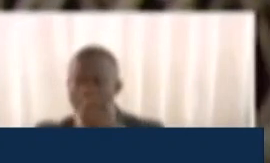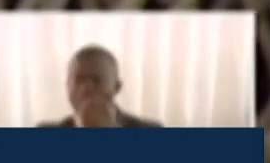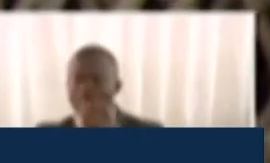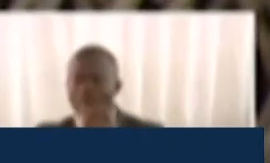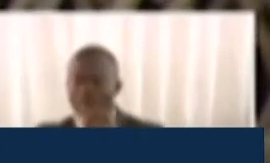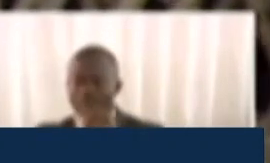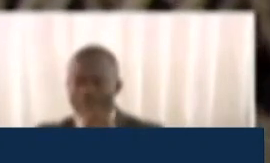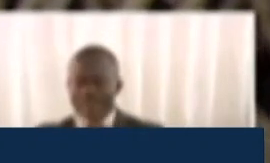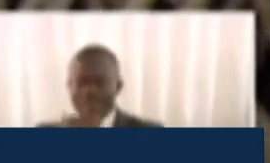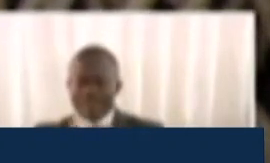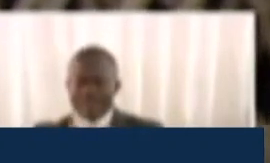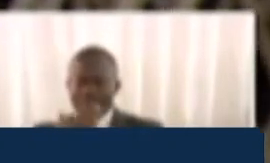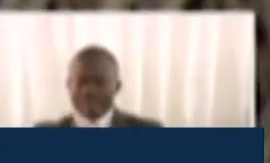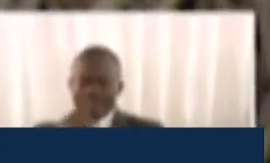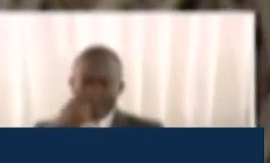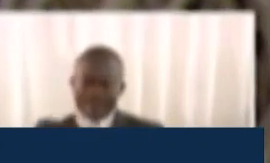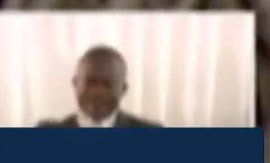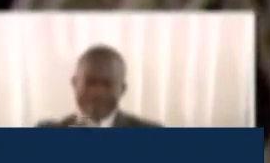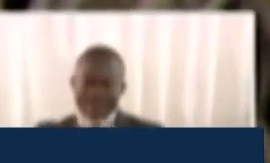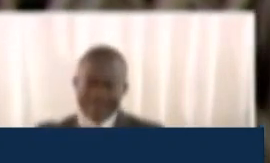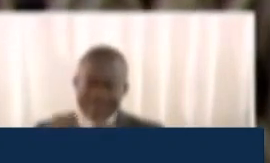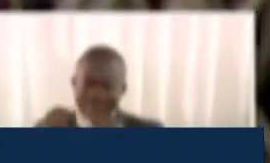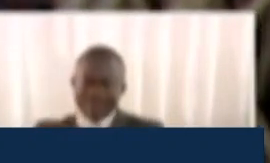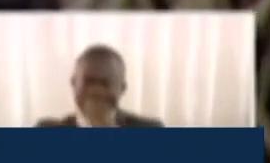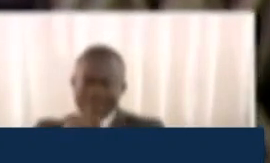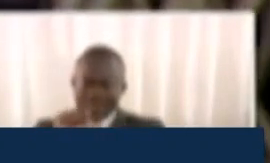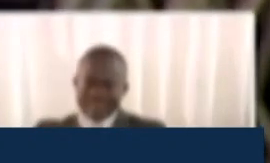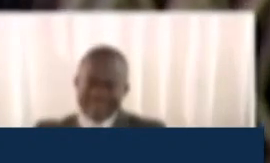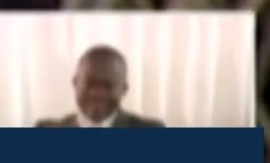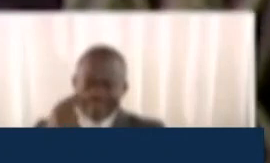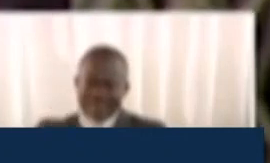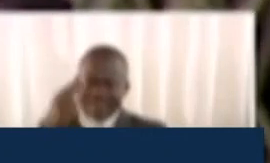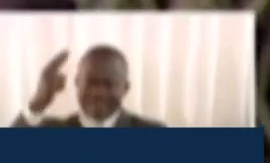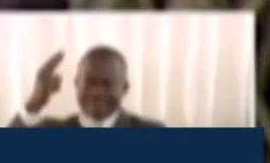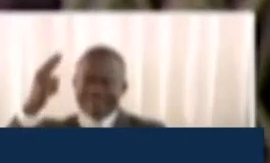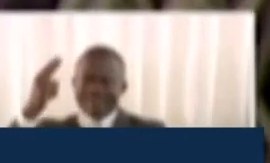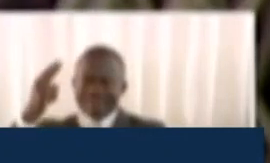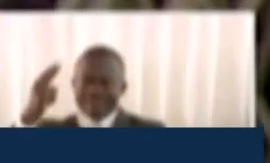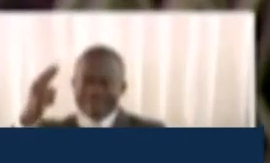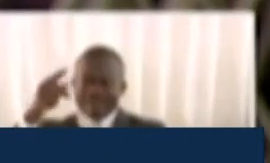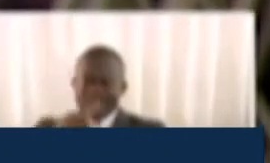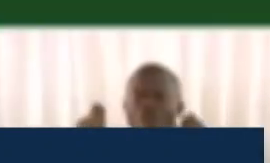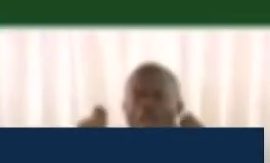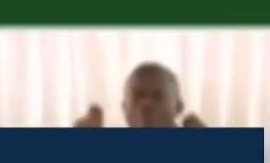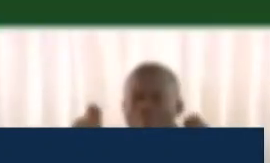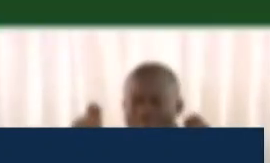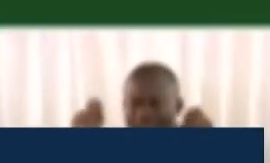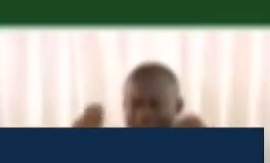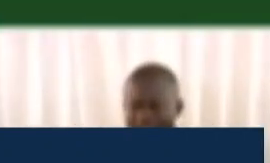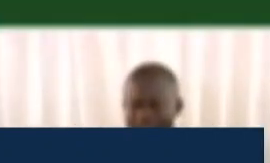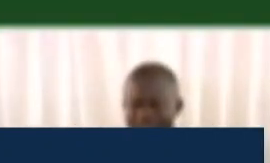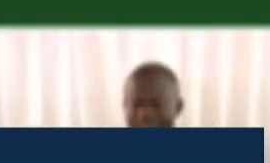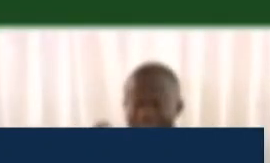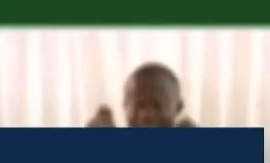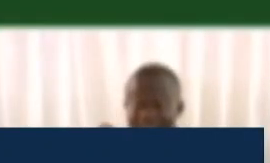Elvin Ineza wiga mwaka wa gatandatu mu ishuri ribanza rya Regina Pacisi mu karere ka Musanze yanditse amateka